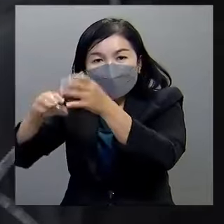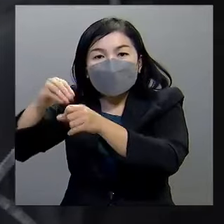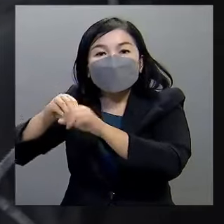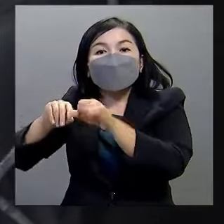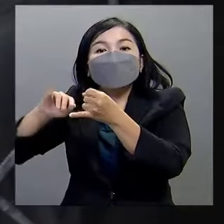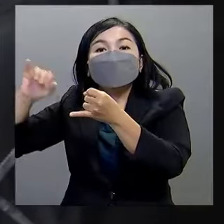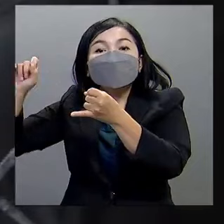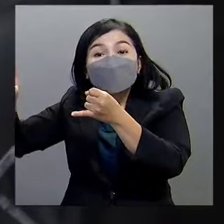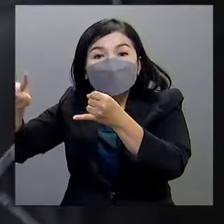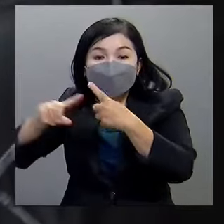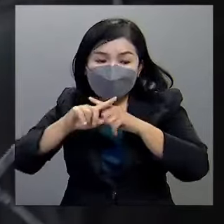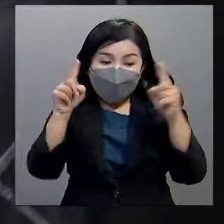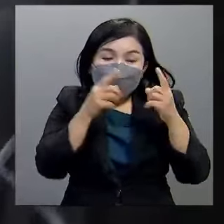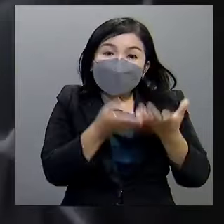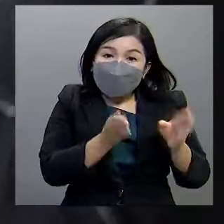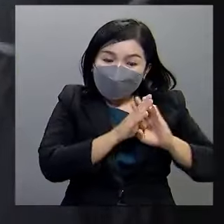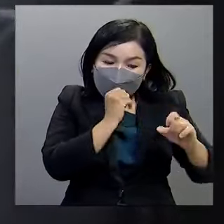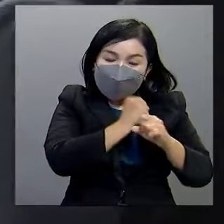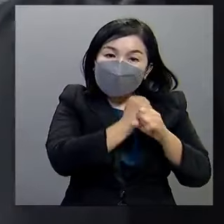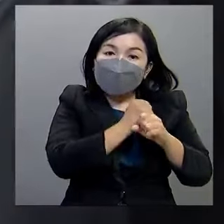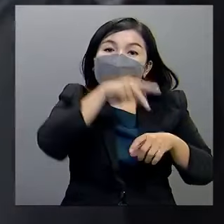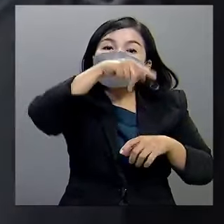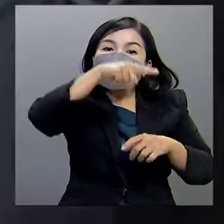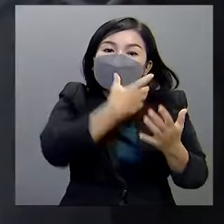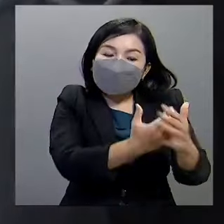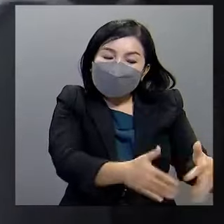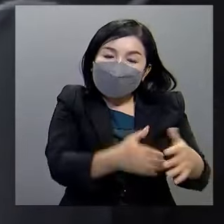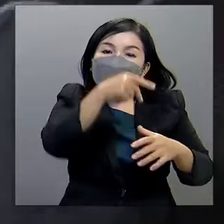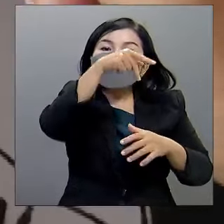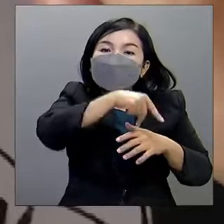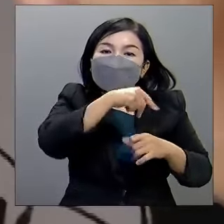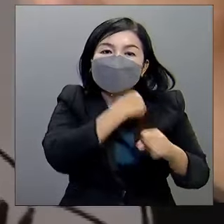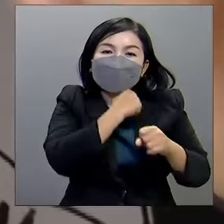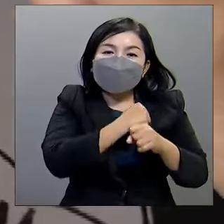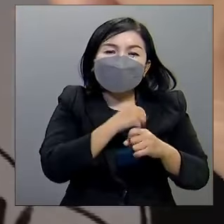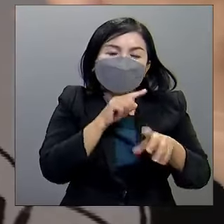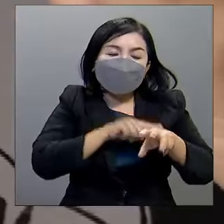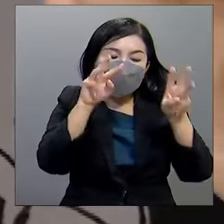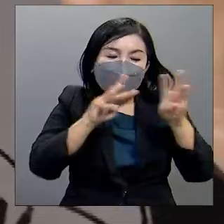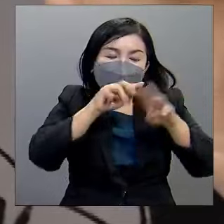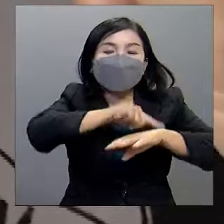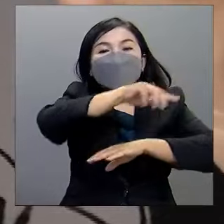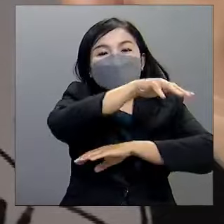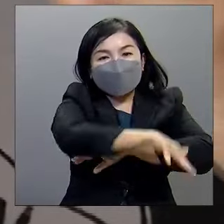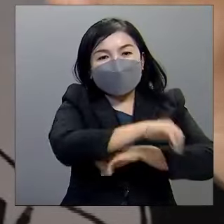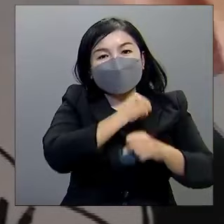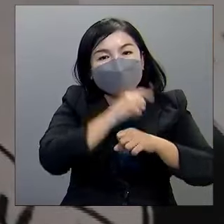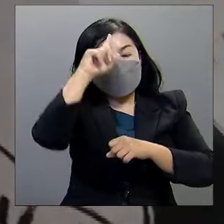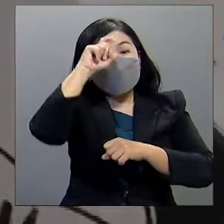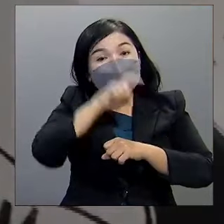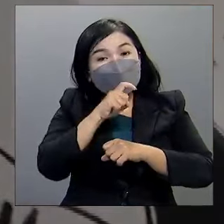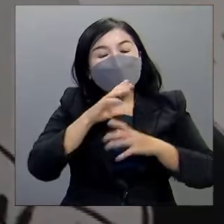ทำเครื่องสังคโลกที่บ้านออกจำหน่ายหารายได้เล็กๆน้อยๆเป็นรายได้เสริมจากงานประจำโดยใช้เวลาว่างในช่วงเย็นหลังเลิกงานนะครับช่วงวันเสาร์อาทิ